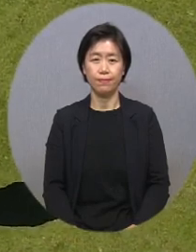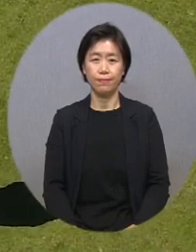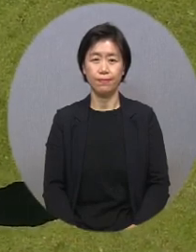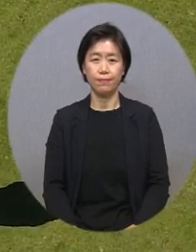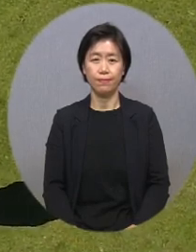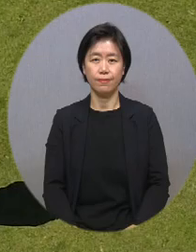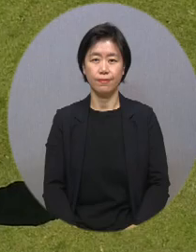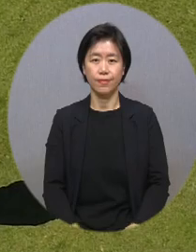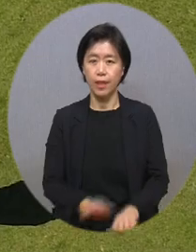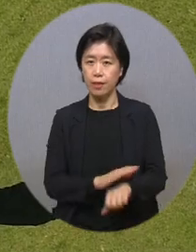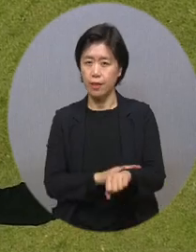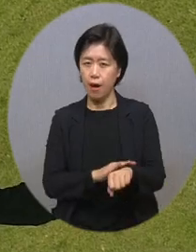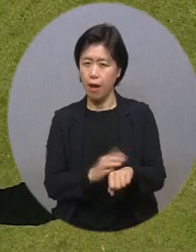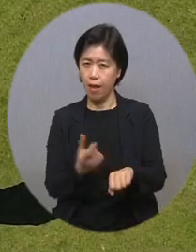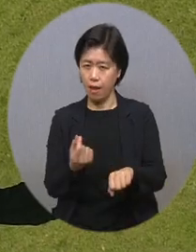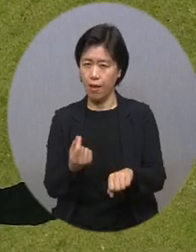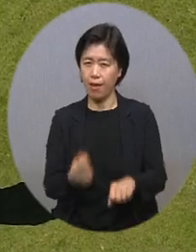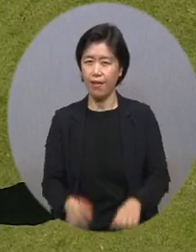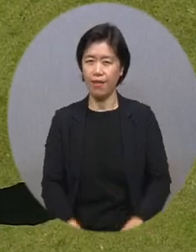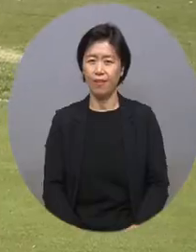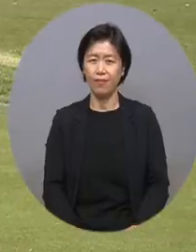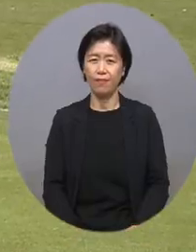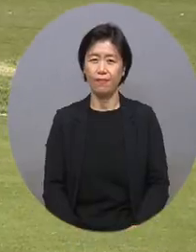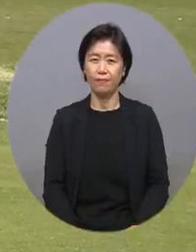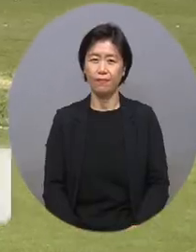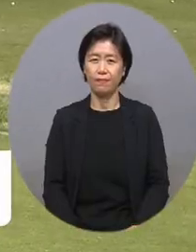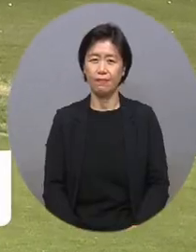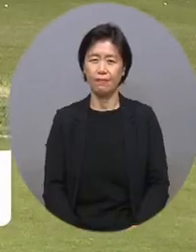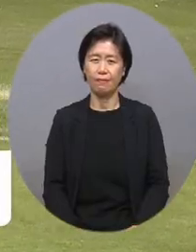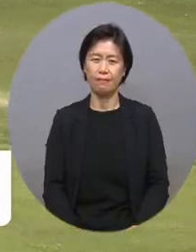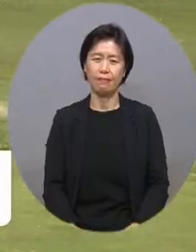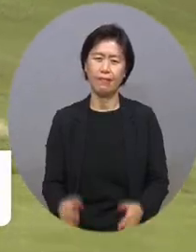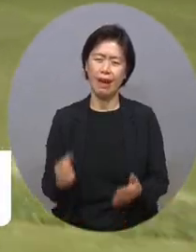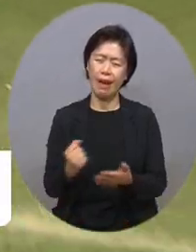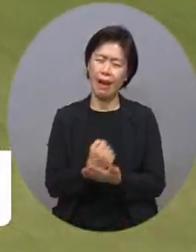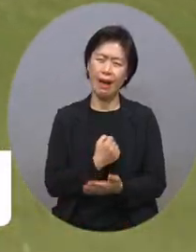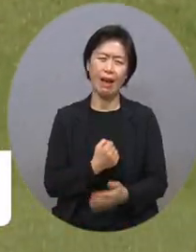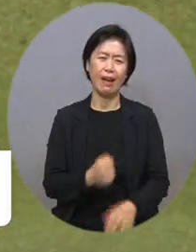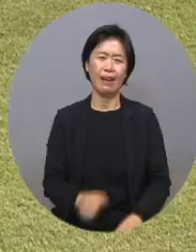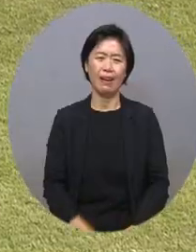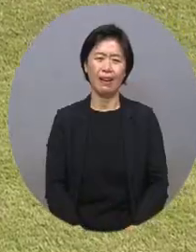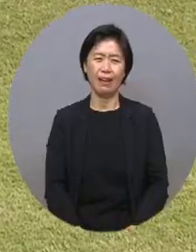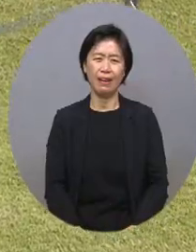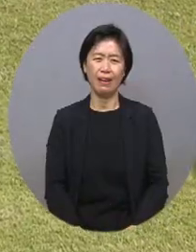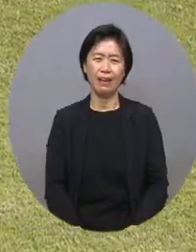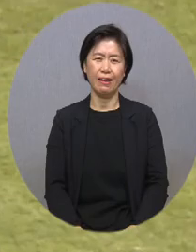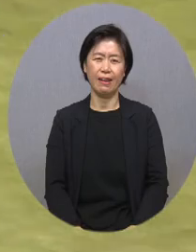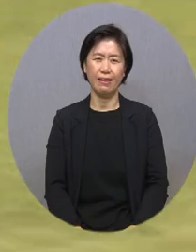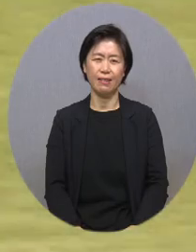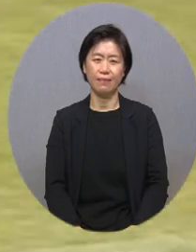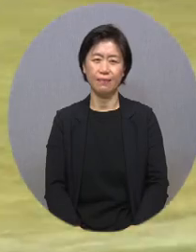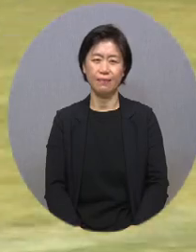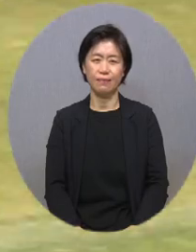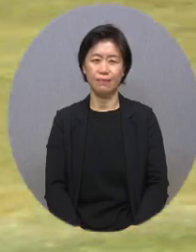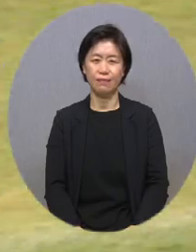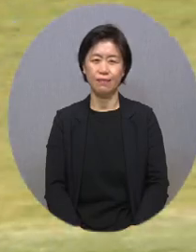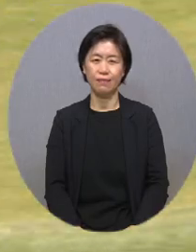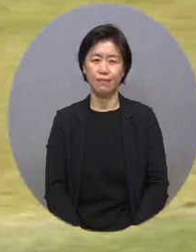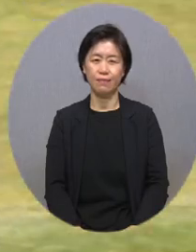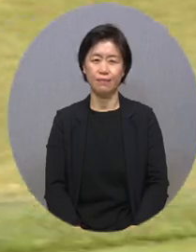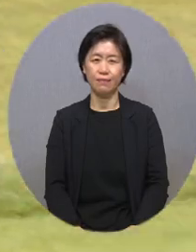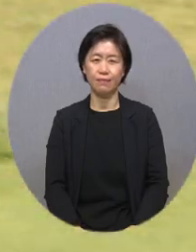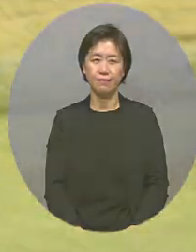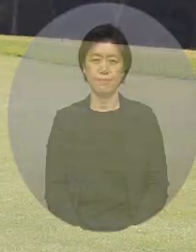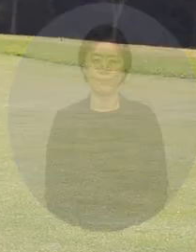잘 쳤다. 휘어라. 아. 아. 오케이. 너무 많이 봤어.